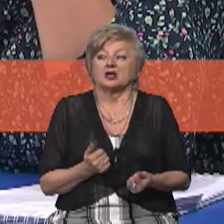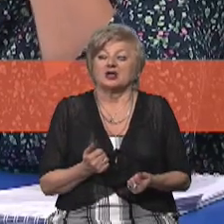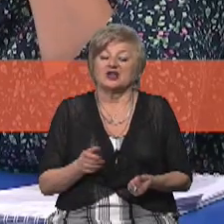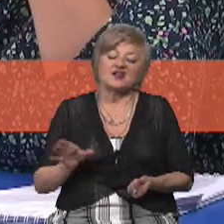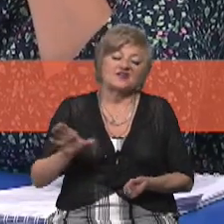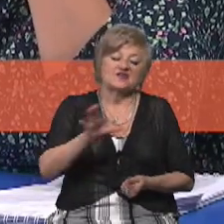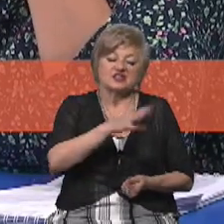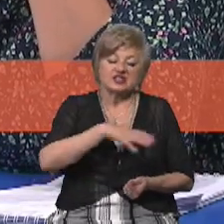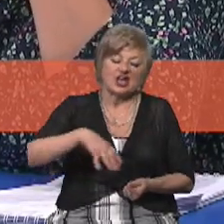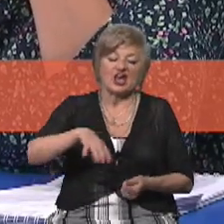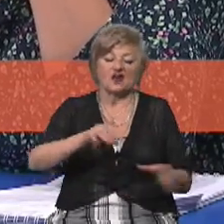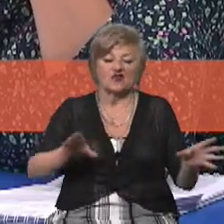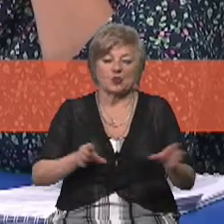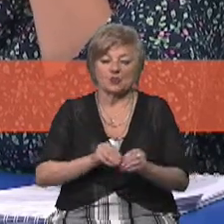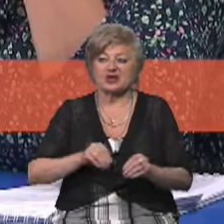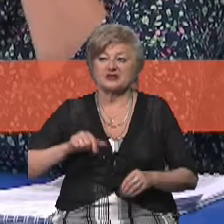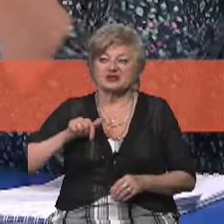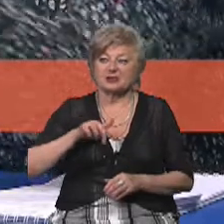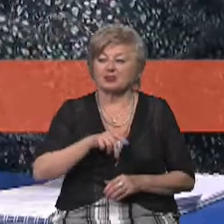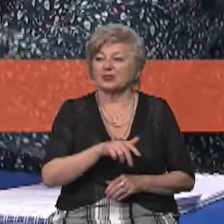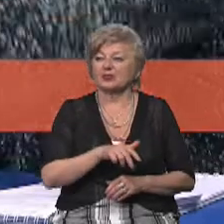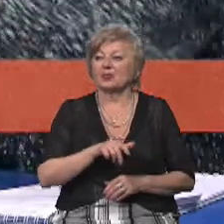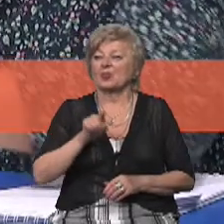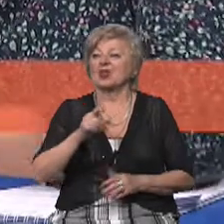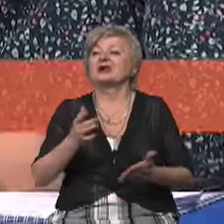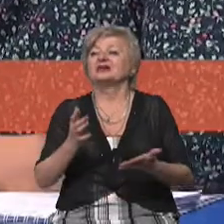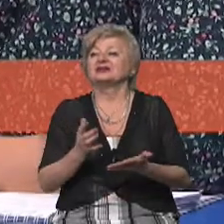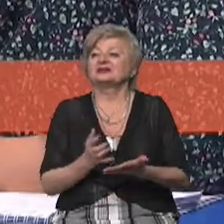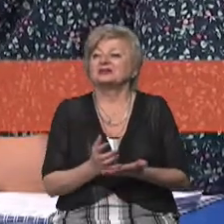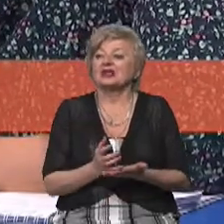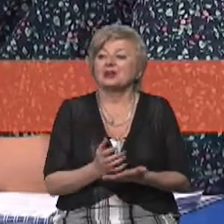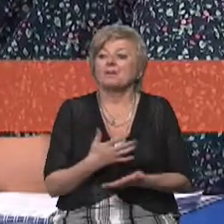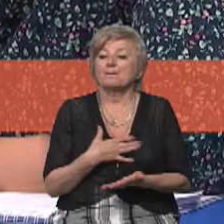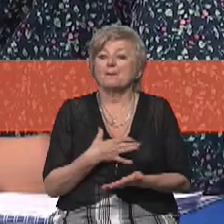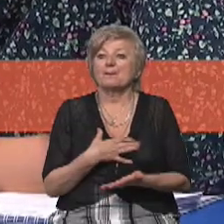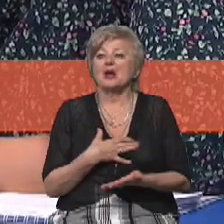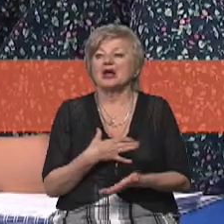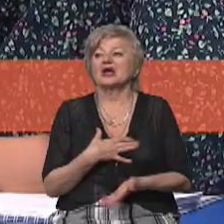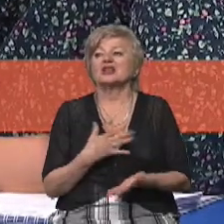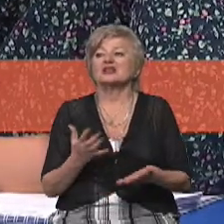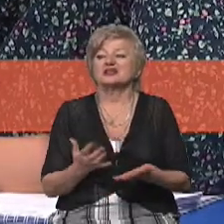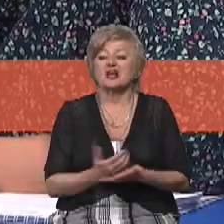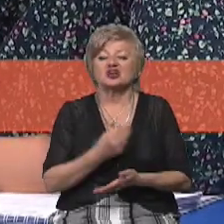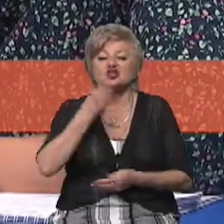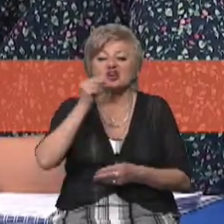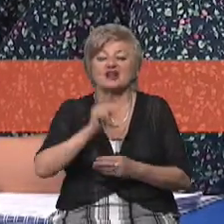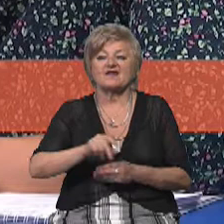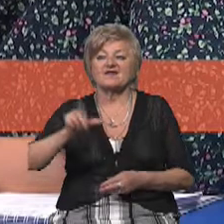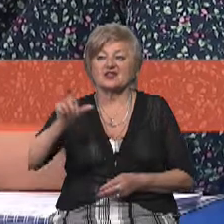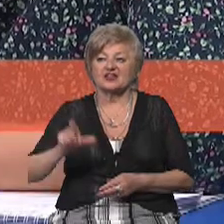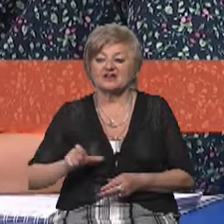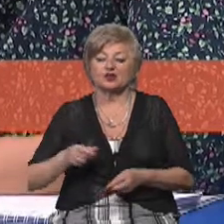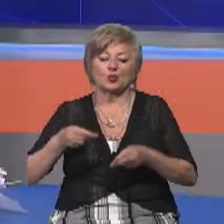всі разом вже пішли. Ви знайшли винуватця, так мовити? Ми, скажімо так, знайшли винуватця,